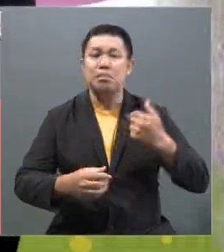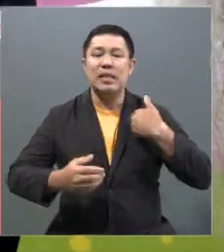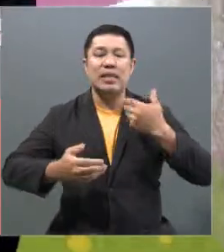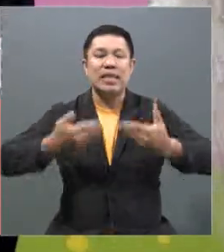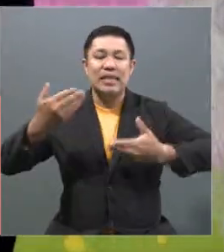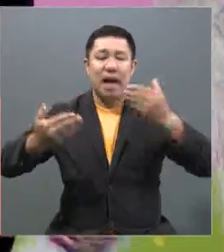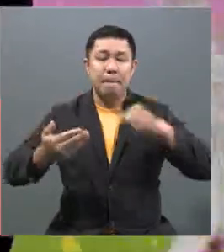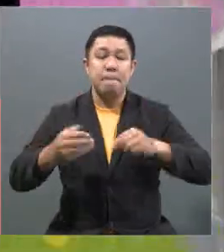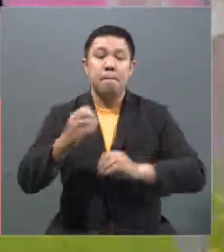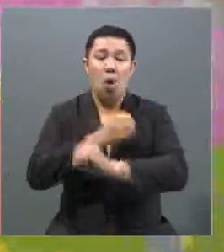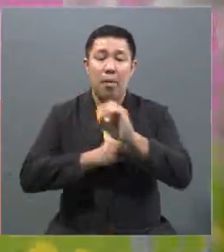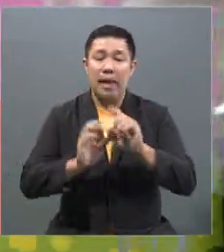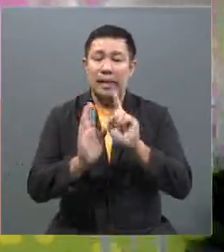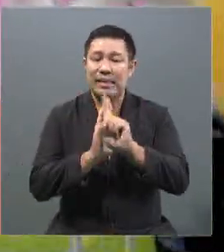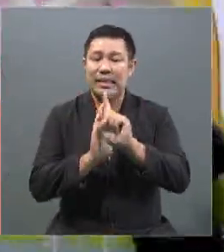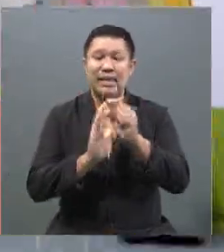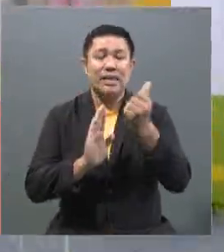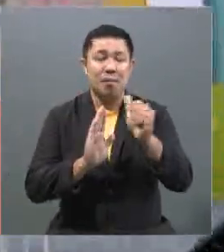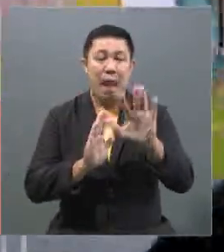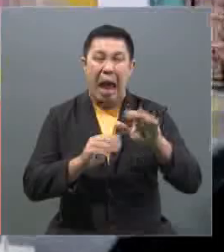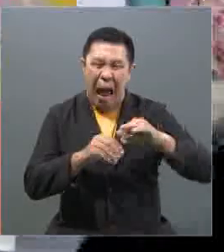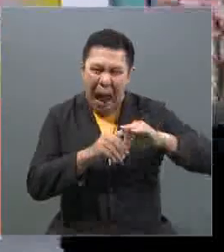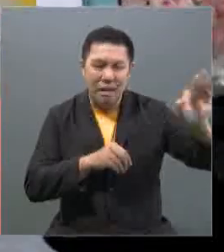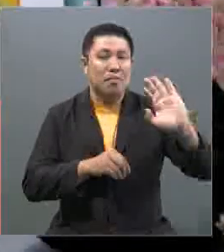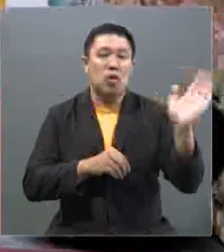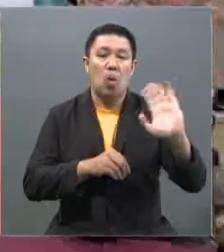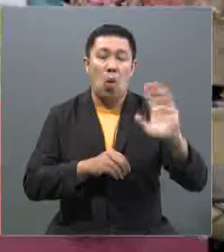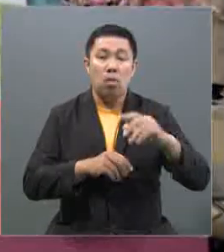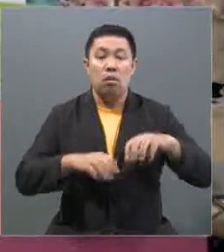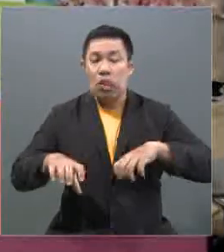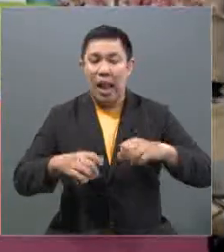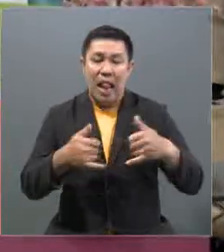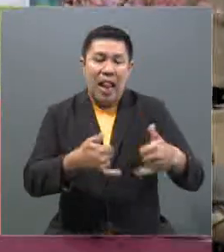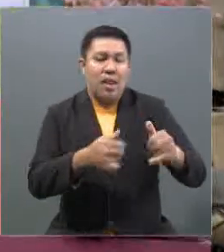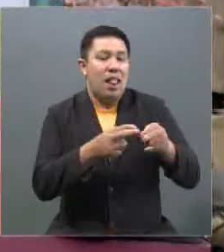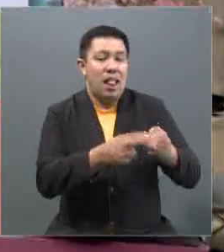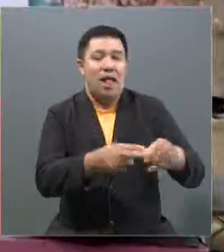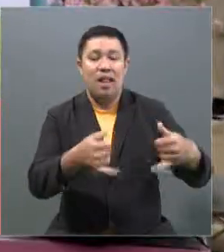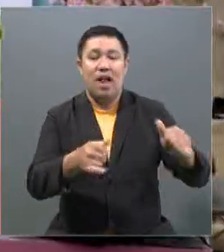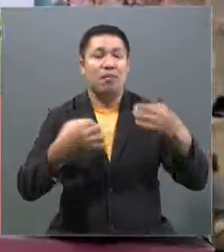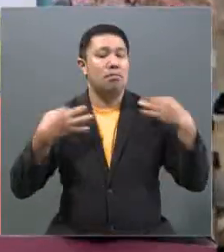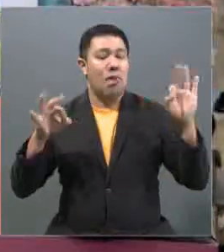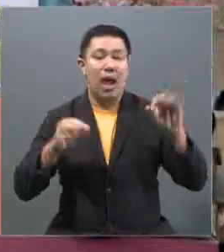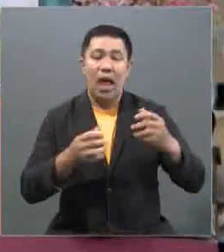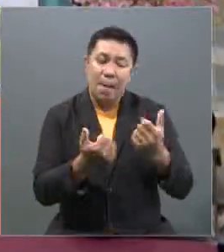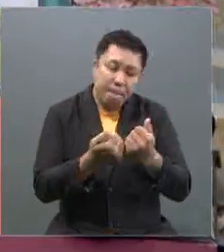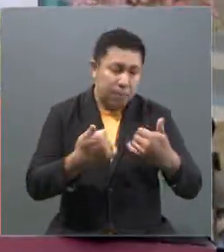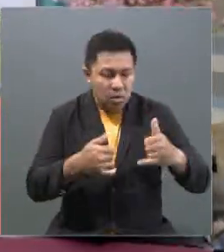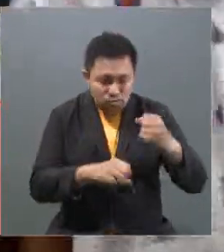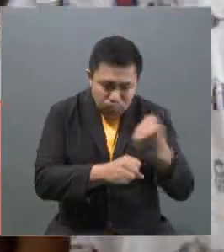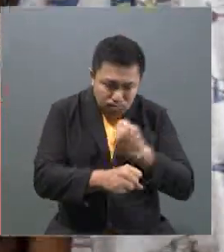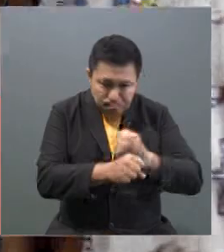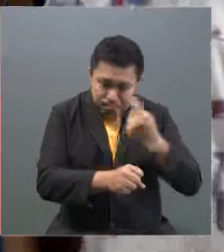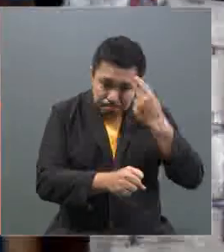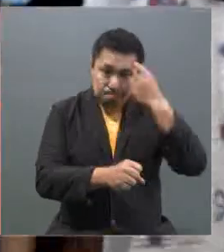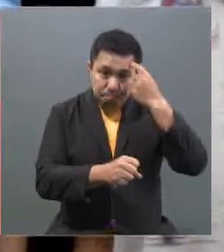ได้ภายใน15นาทีไม่ต้องเดินทางไกลค่ะโดยมีการจัดมุมเล่นอิสระสำหรับเล่นเกมเสริมทักษะความ